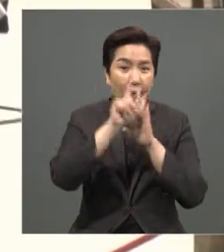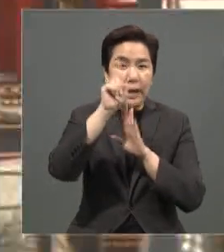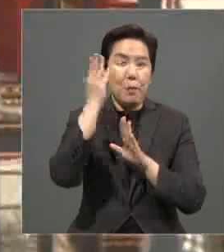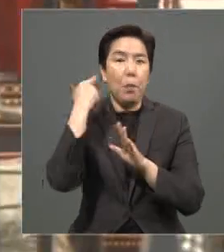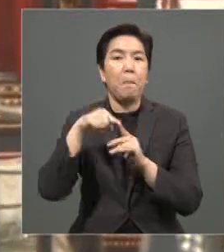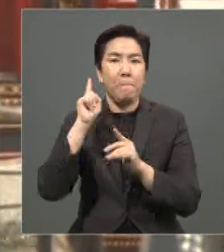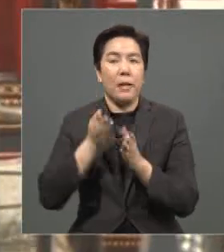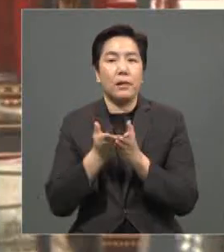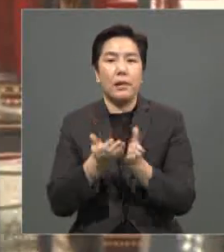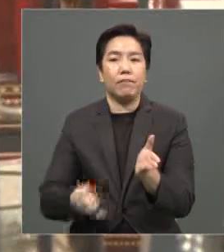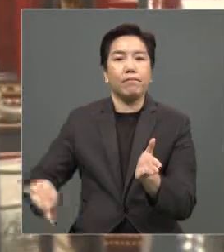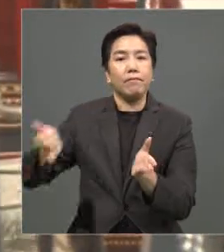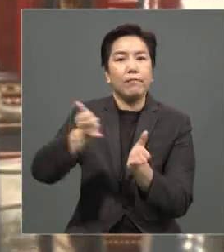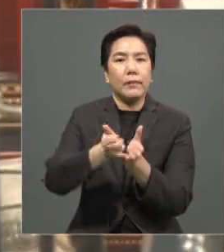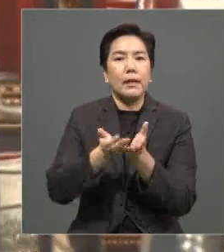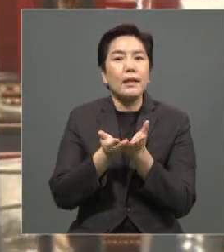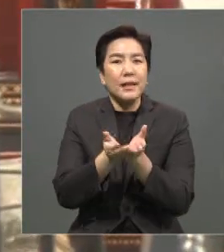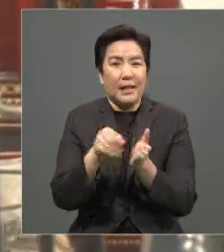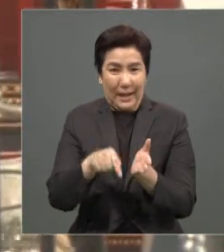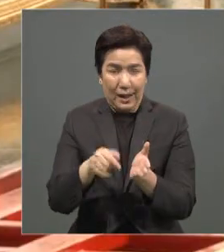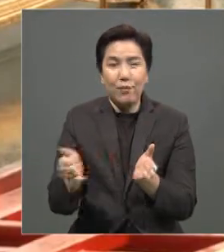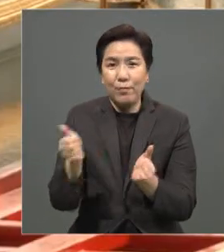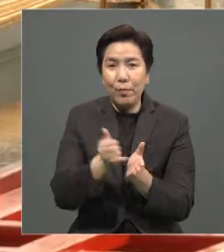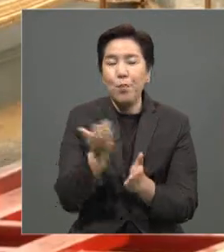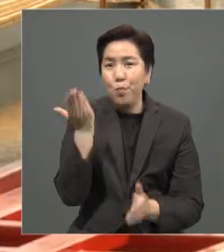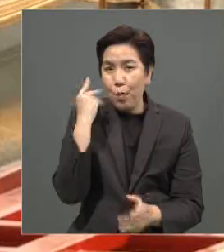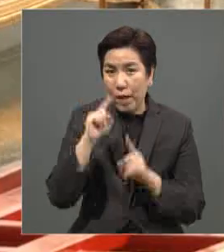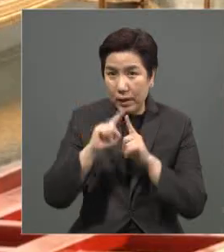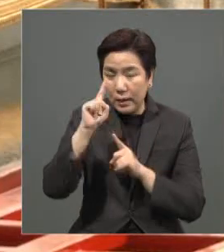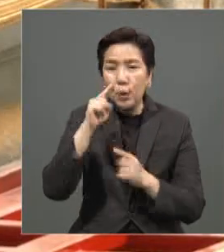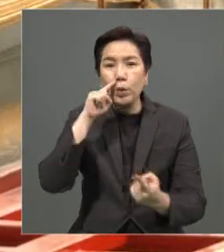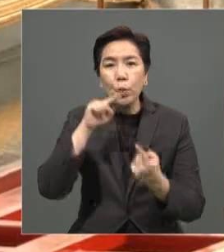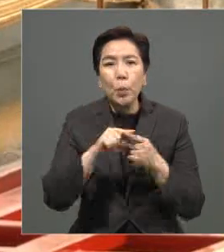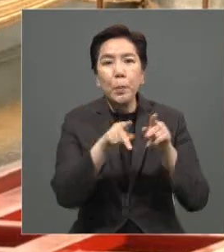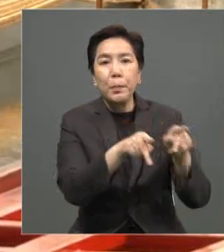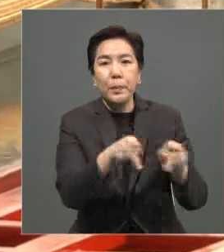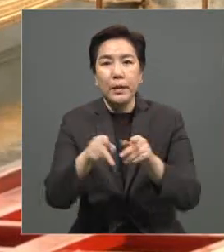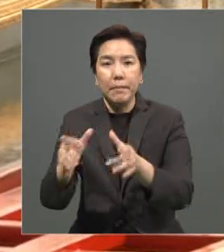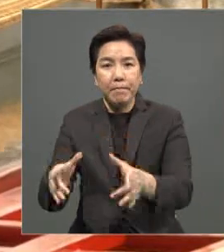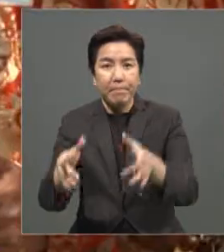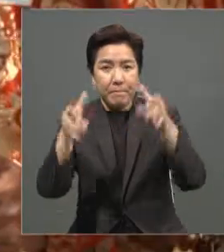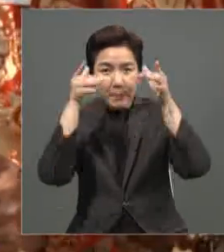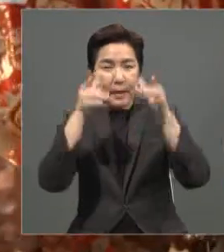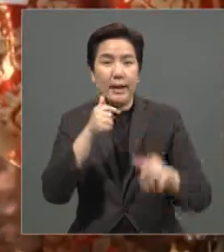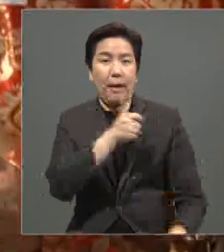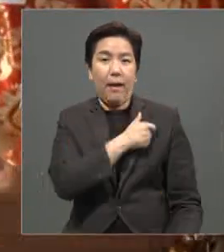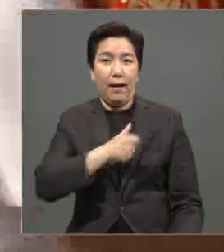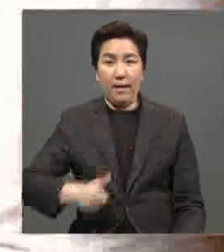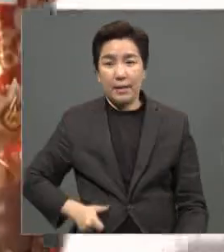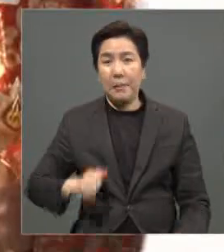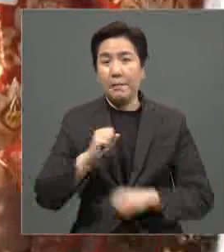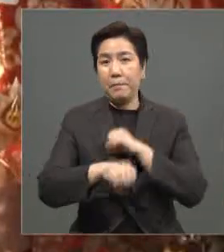สด็จพระราชดำเนินเลียบพระนครโดยขบวนพยุหยาตราทางชลมารคเนื่องในพระราชพิธีบรมราชาภิเษกพุทธศัก